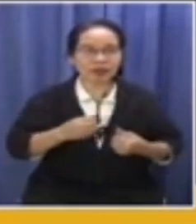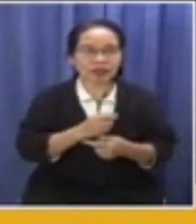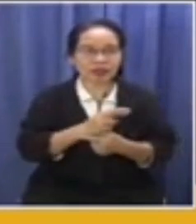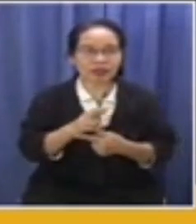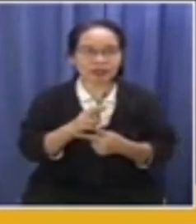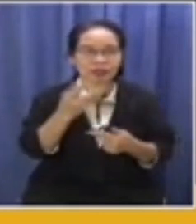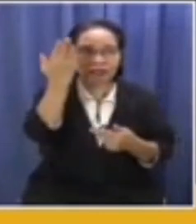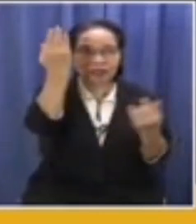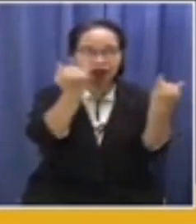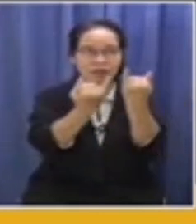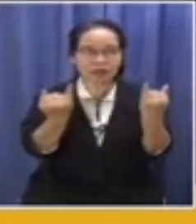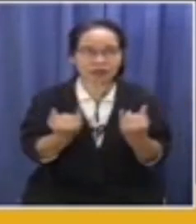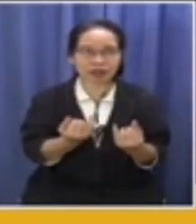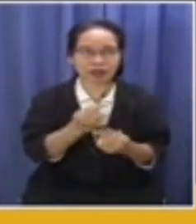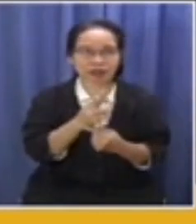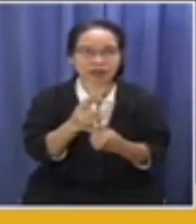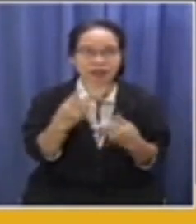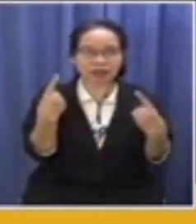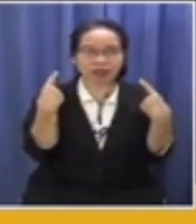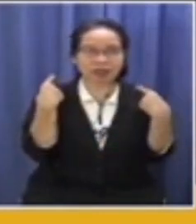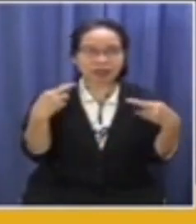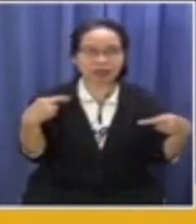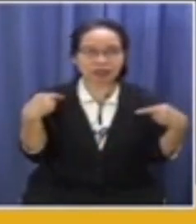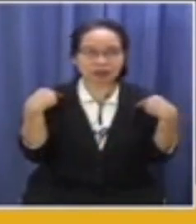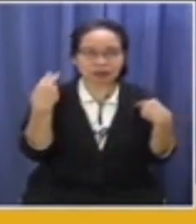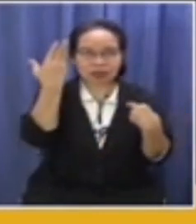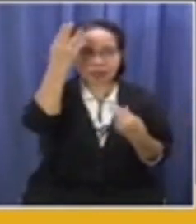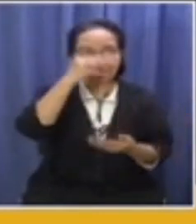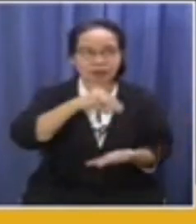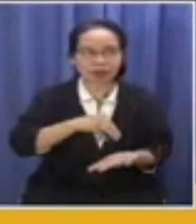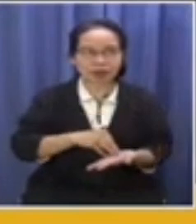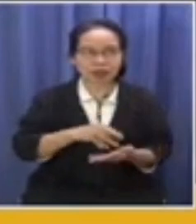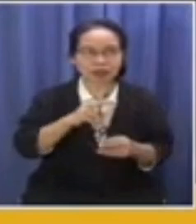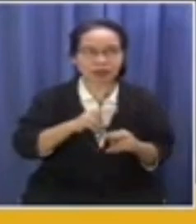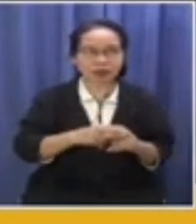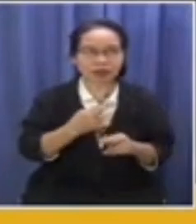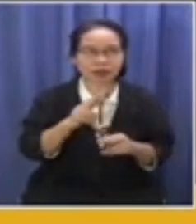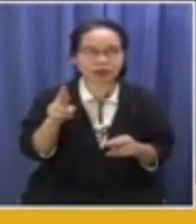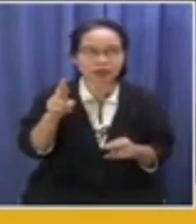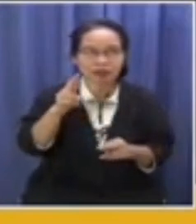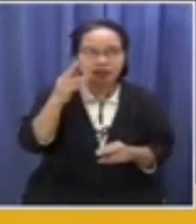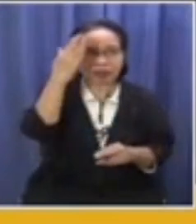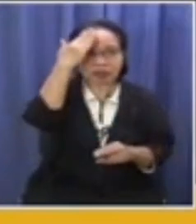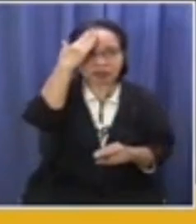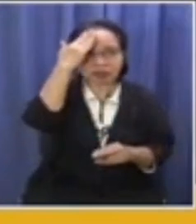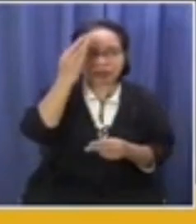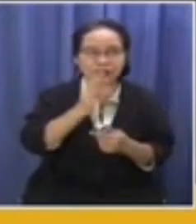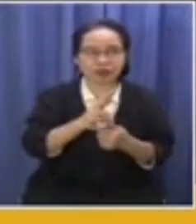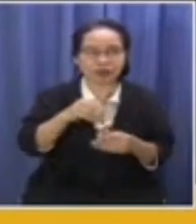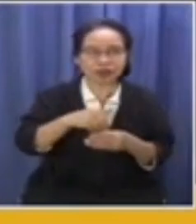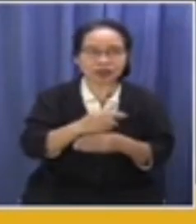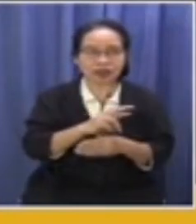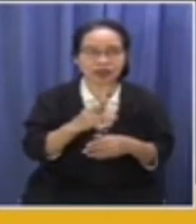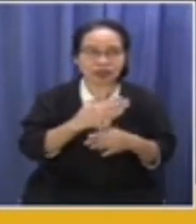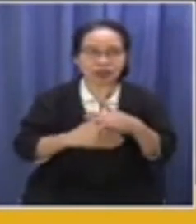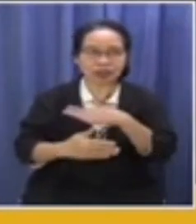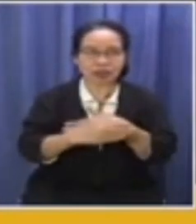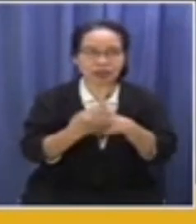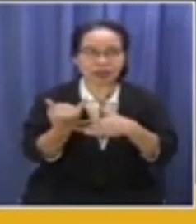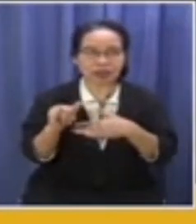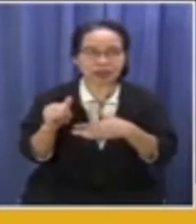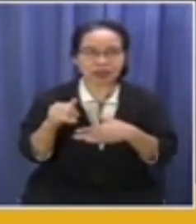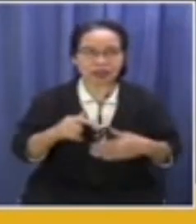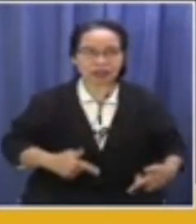o sa kanyang larawan man at hindi tumanggap ng tanda sa kanilang noo at sa kanilang kamay at